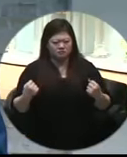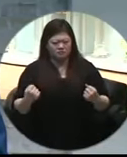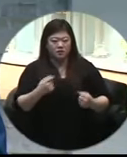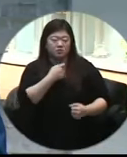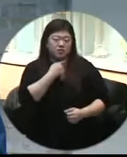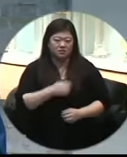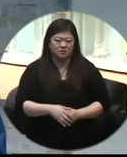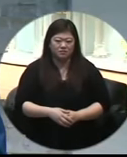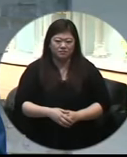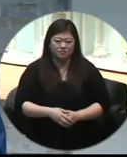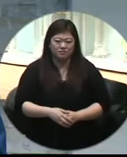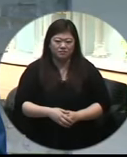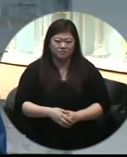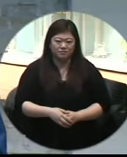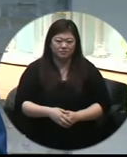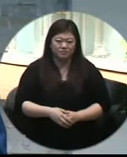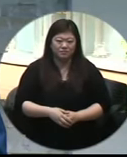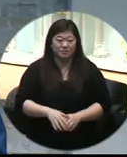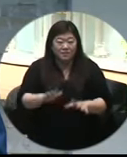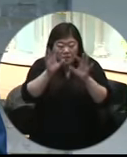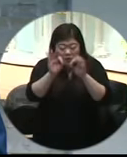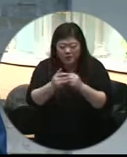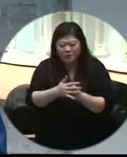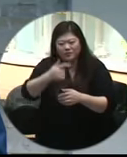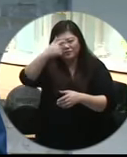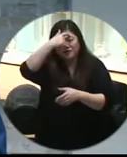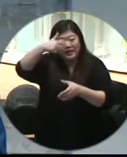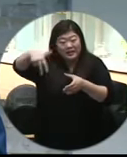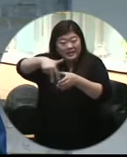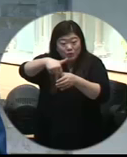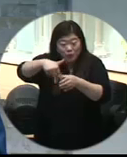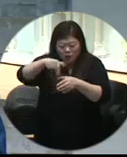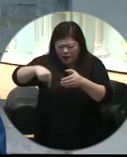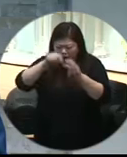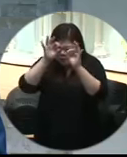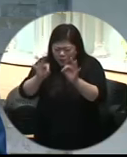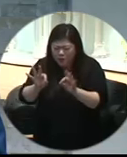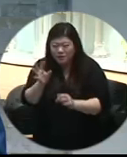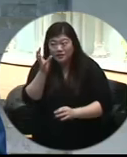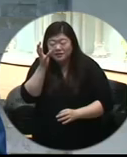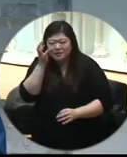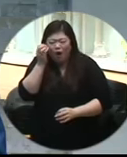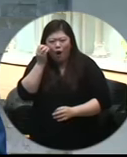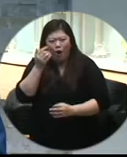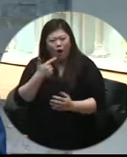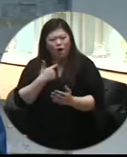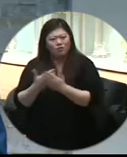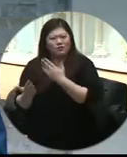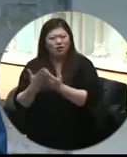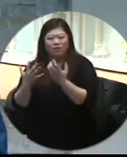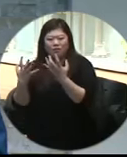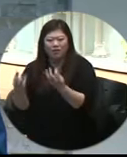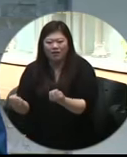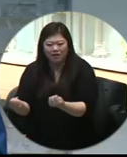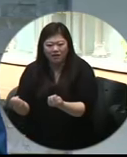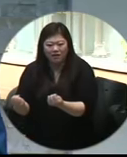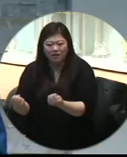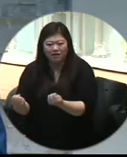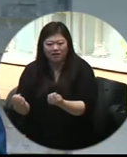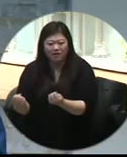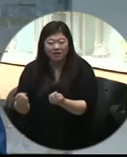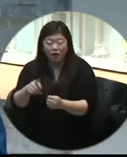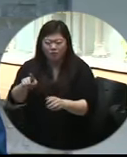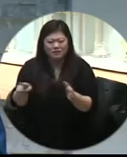사실 기독교처럼 신비하고 놀라운 체험이 있는 종교가 없어요. 기독교는 신비하고 놀라워요. 여러분 신앙생활을 하다